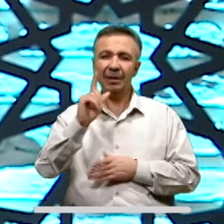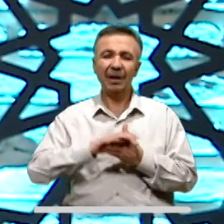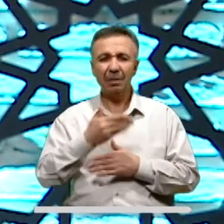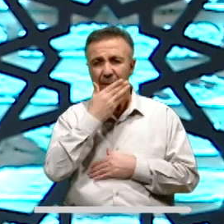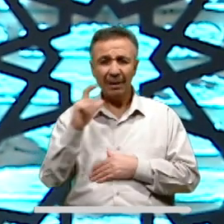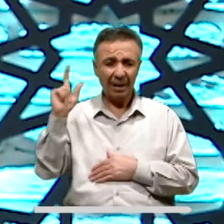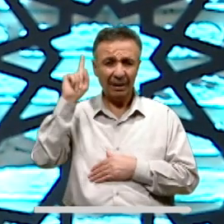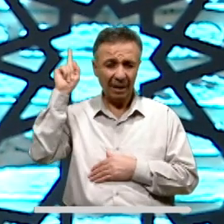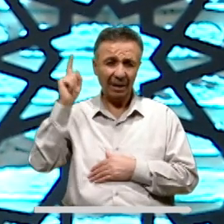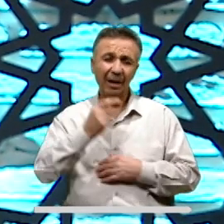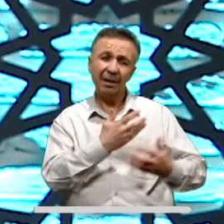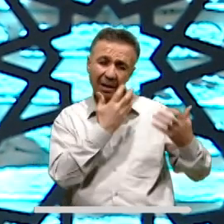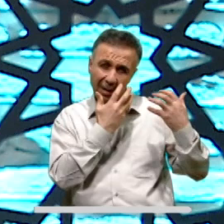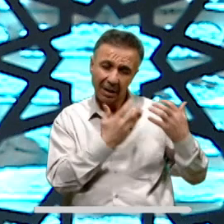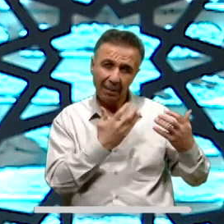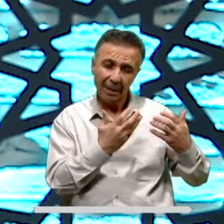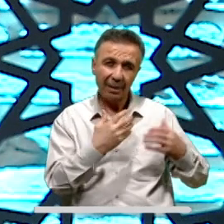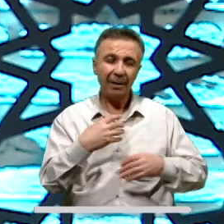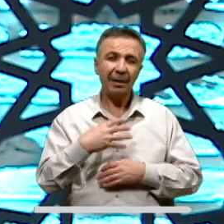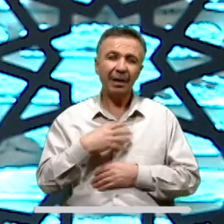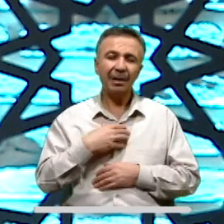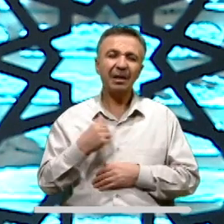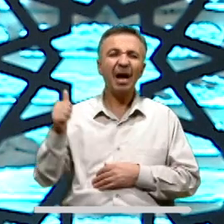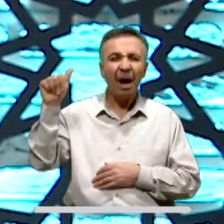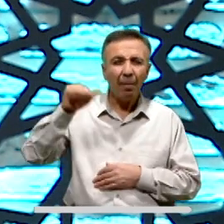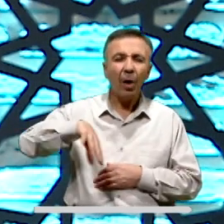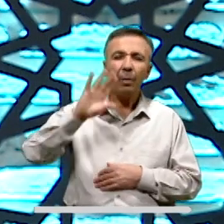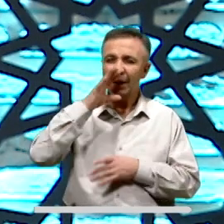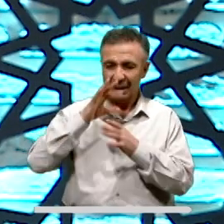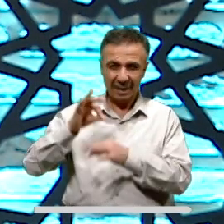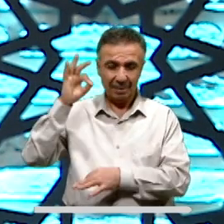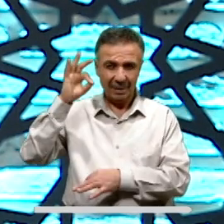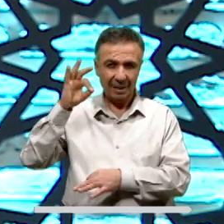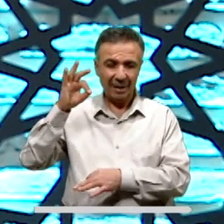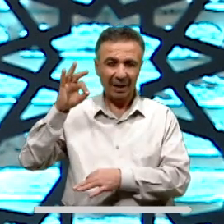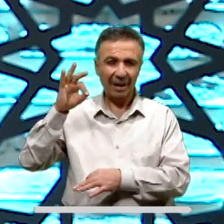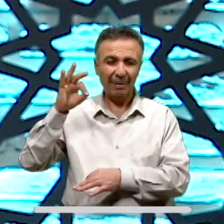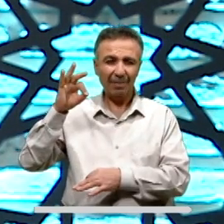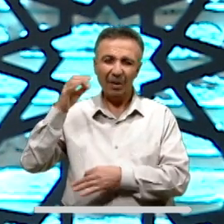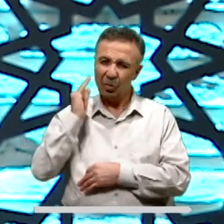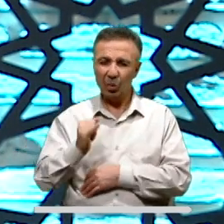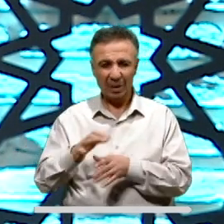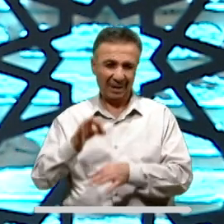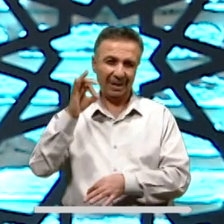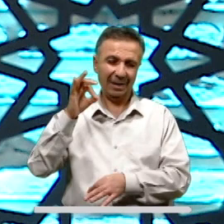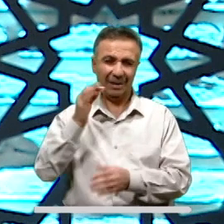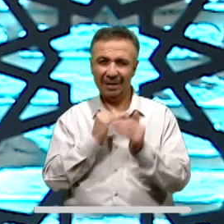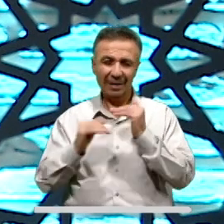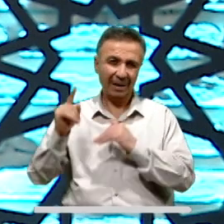ayında Allah'ın rahmetinden kendisini mahrum eden kimse bedbaht kimsedir. Cenab-ı